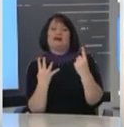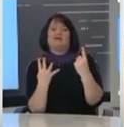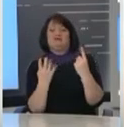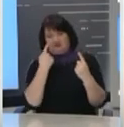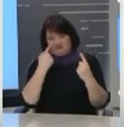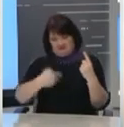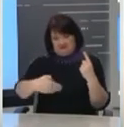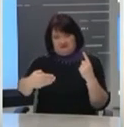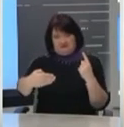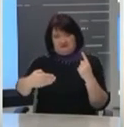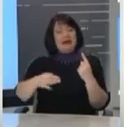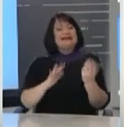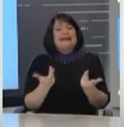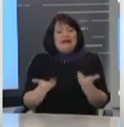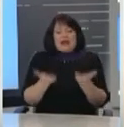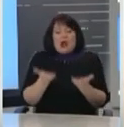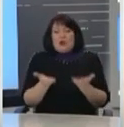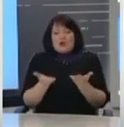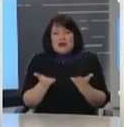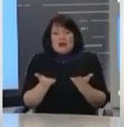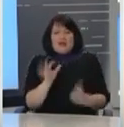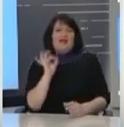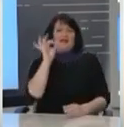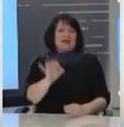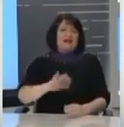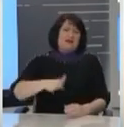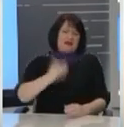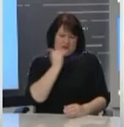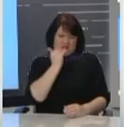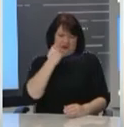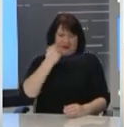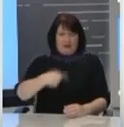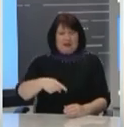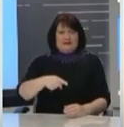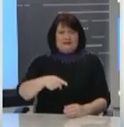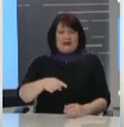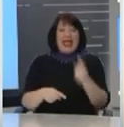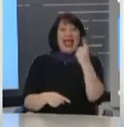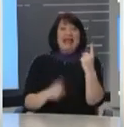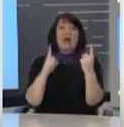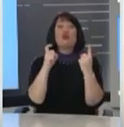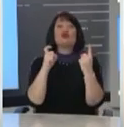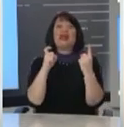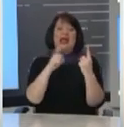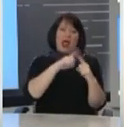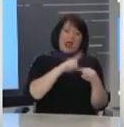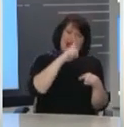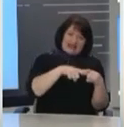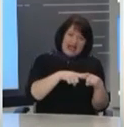βαδίζουμε, η αναλογία αυτή θα φτάσει πολύ σύντομα το 1:10. Και το